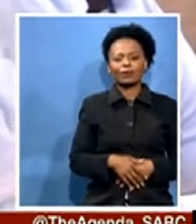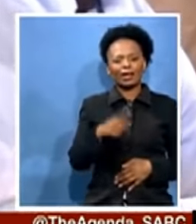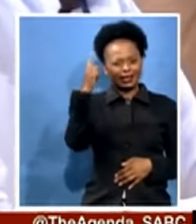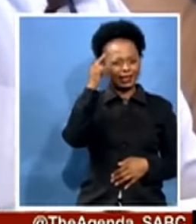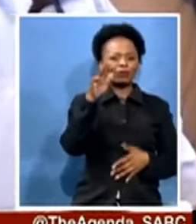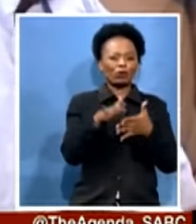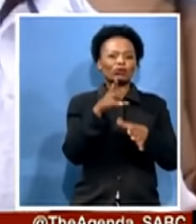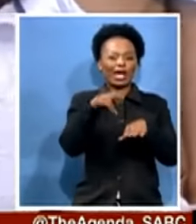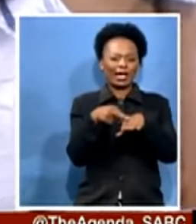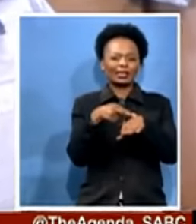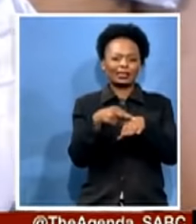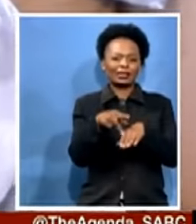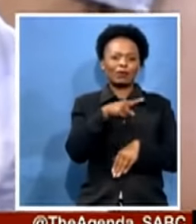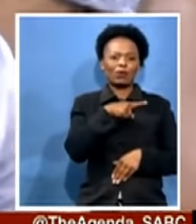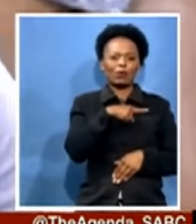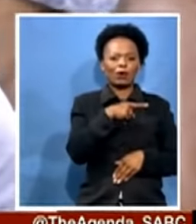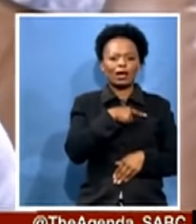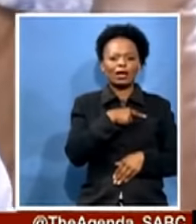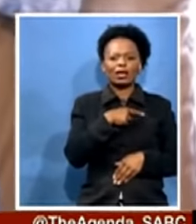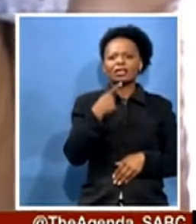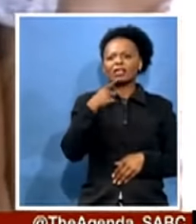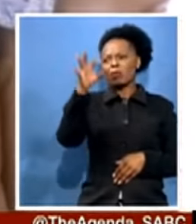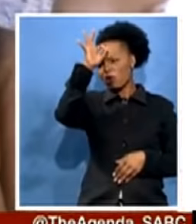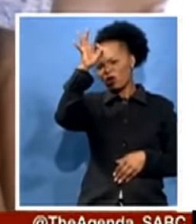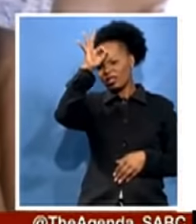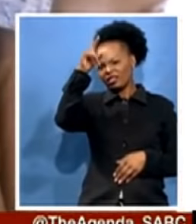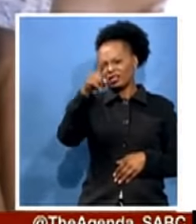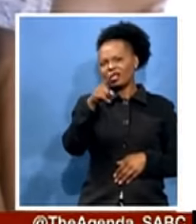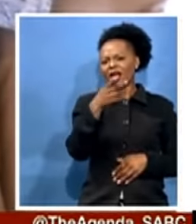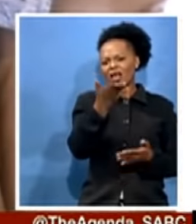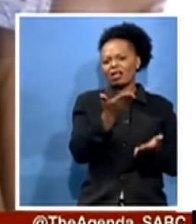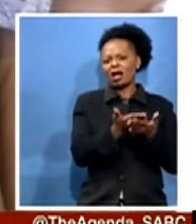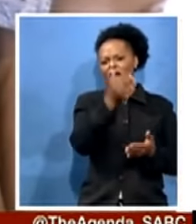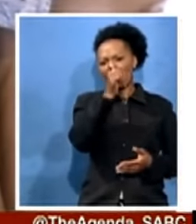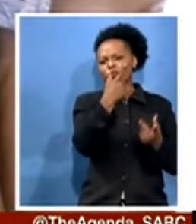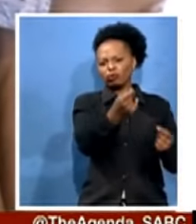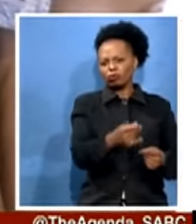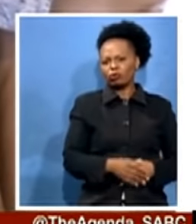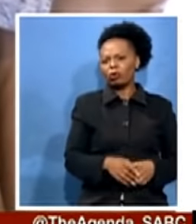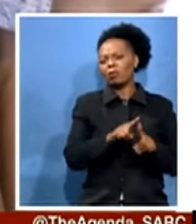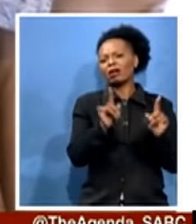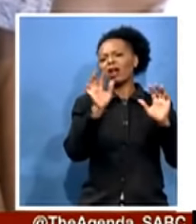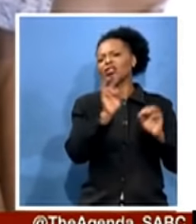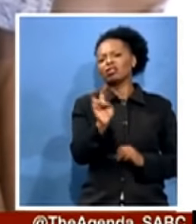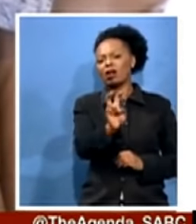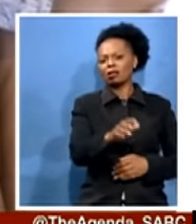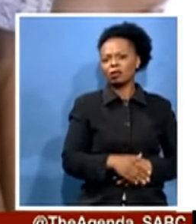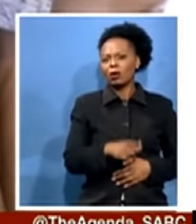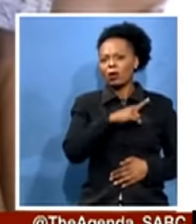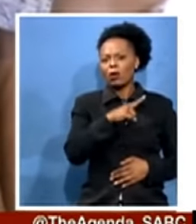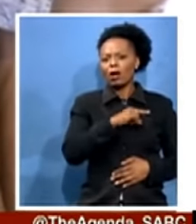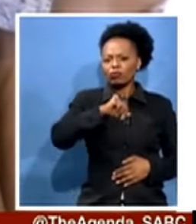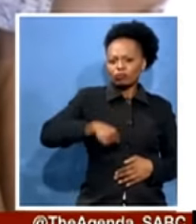njengomuntu obeqekeza ukuthi kanjani aqhokeza kanjani uLindani ngoba okukhalise kakhulu umakoti ukuthi ungaqhekeza kanjani